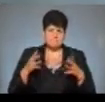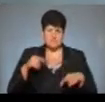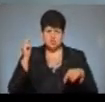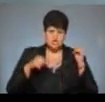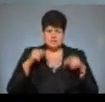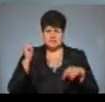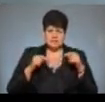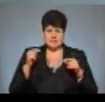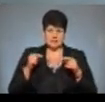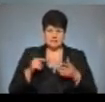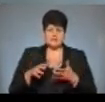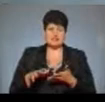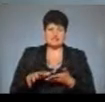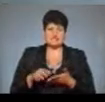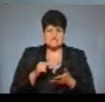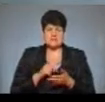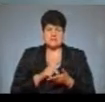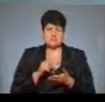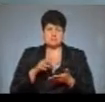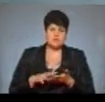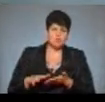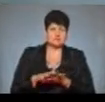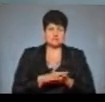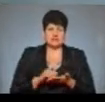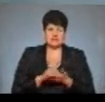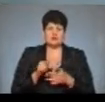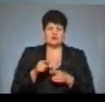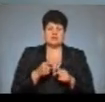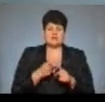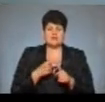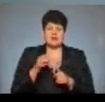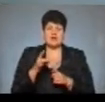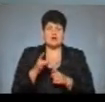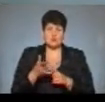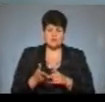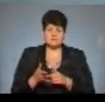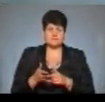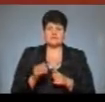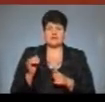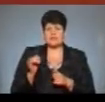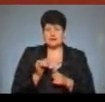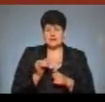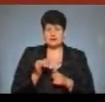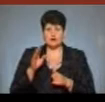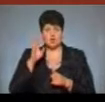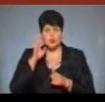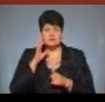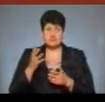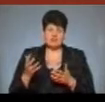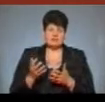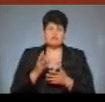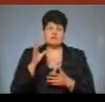злива, та зачепило ці, то, що ви назвали, райони. І хлопці